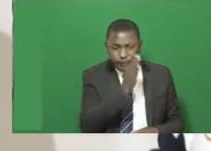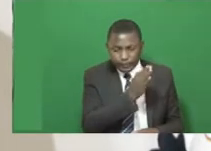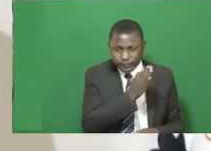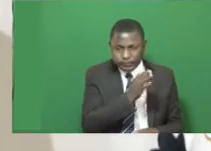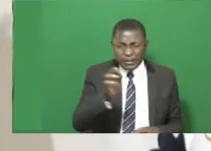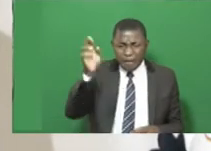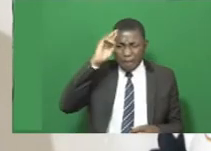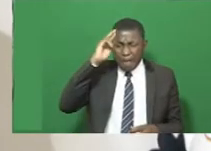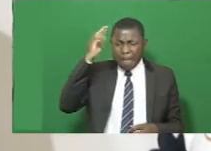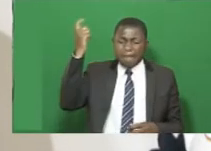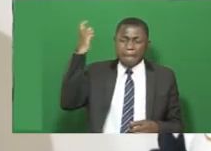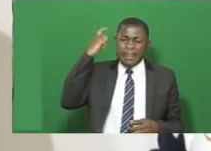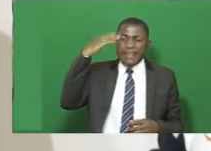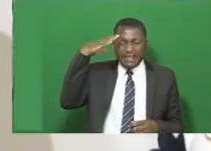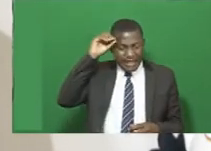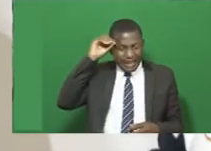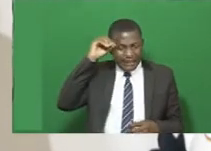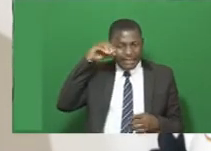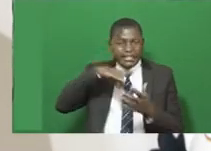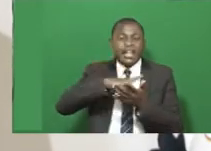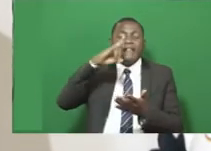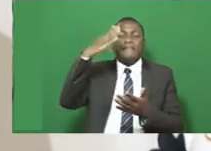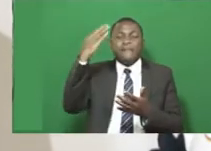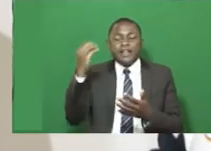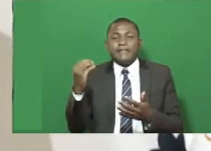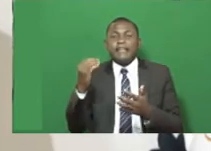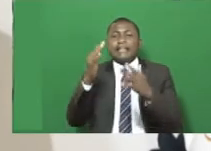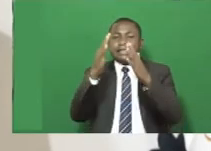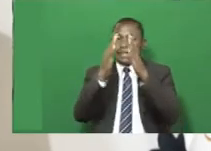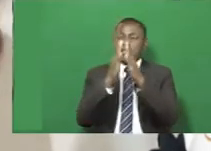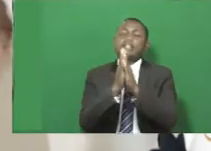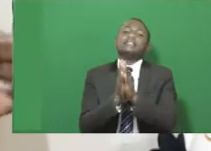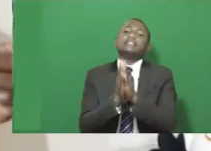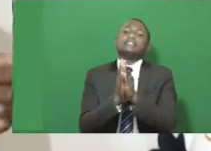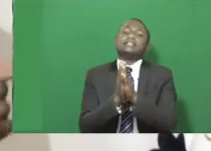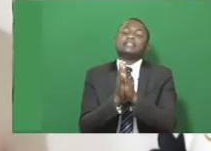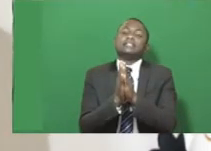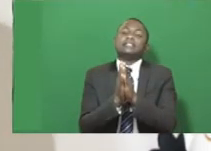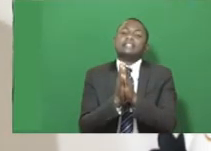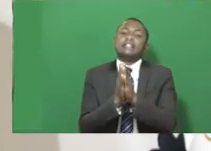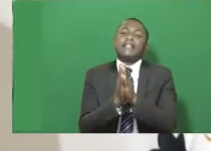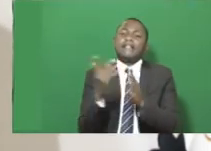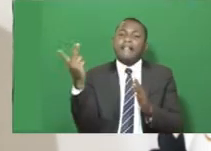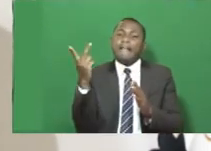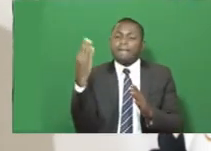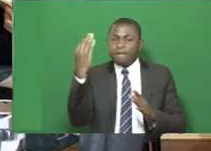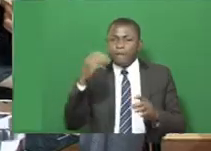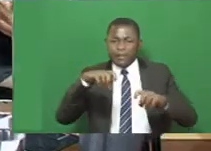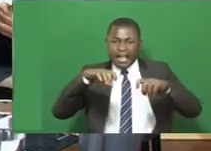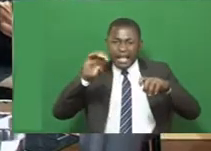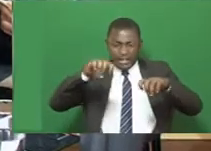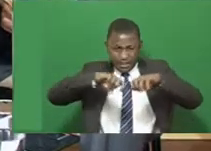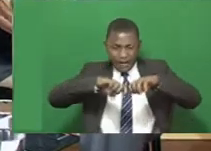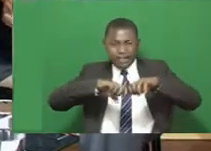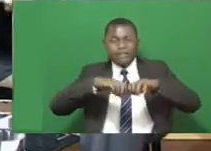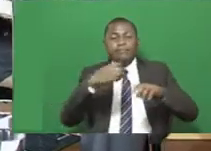kudenga takangodzidza muzvidzidzo zvakapfuura. Yes. Kuti kudenga kune sanctuary. Ndo iya yakanzi kuna